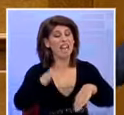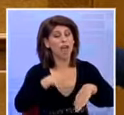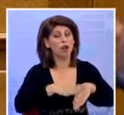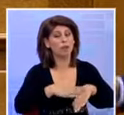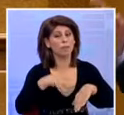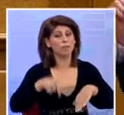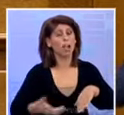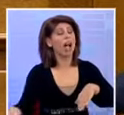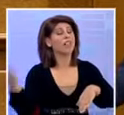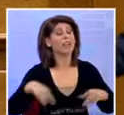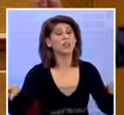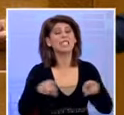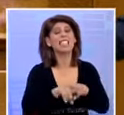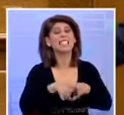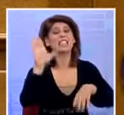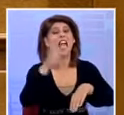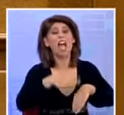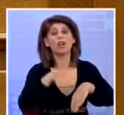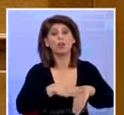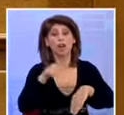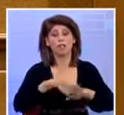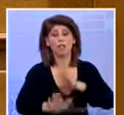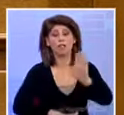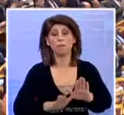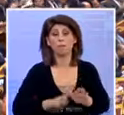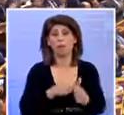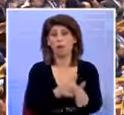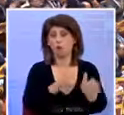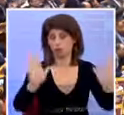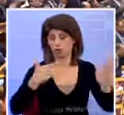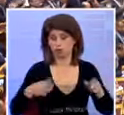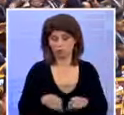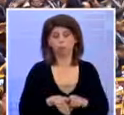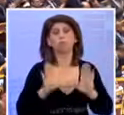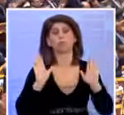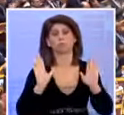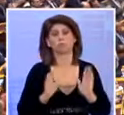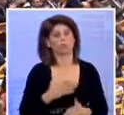δεν θα υπάρχουν συνένοχοι για αυτά τα βήματα τα οποία ακολουθείτε. Ευχαριστώ πολύ.